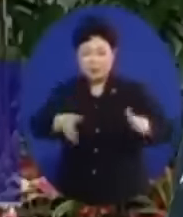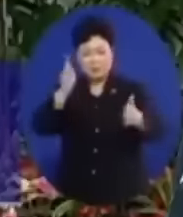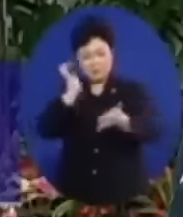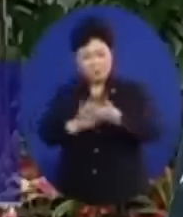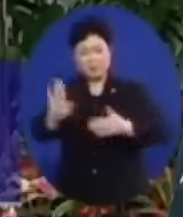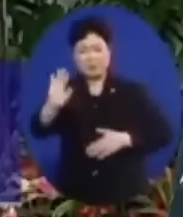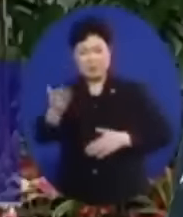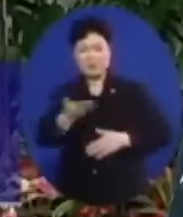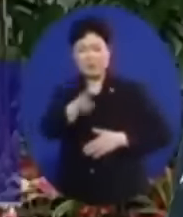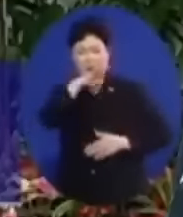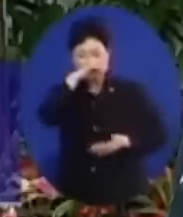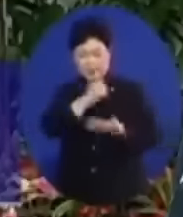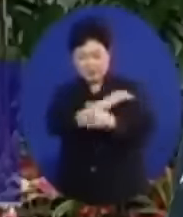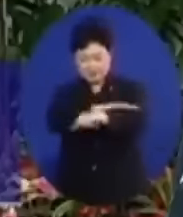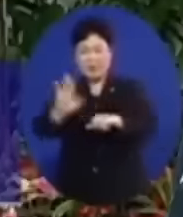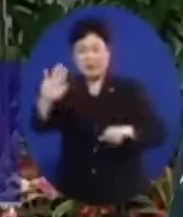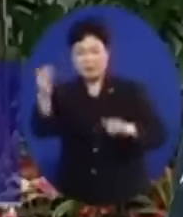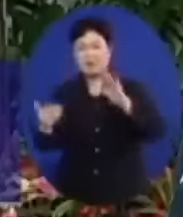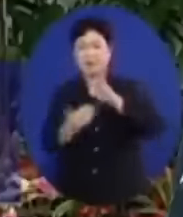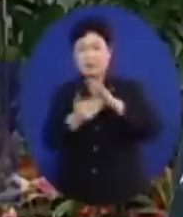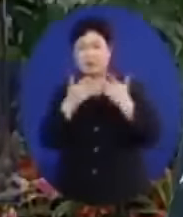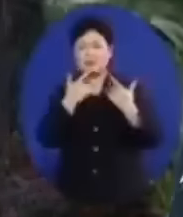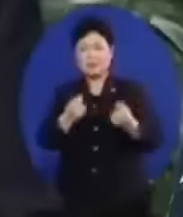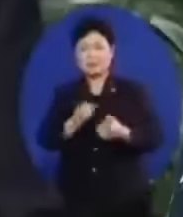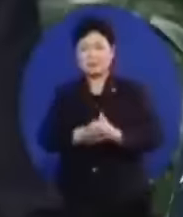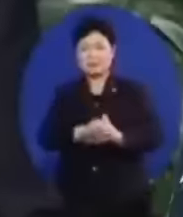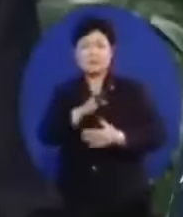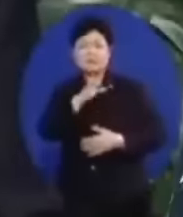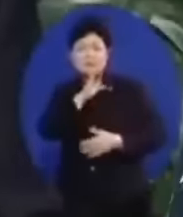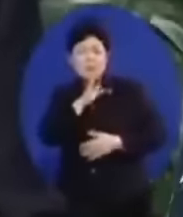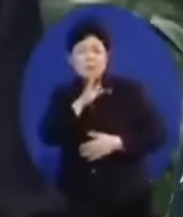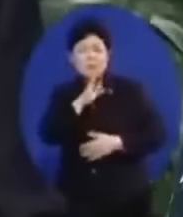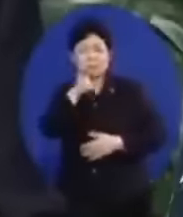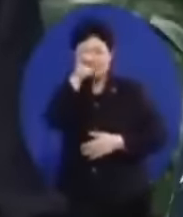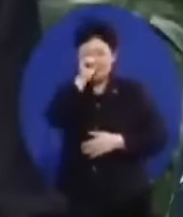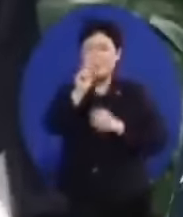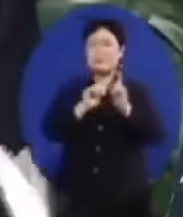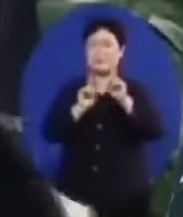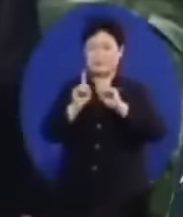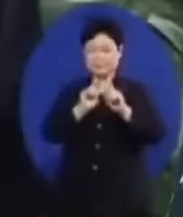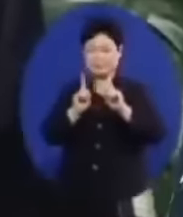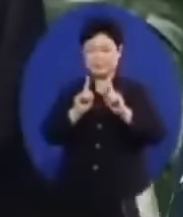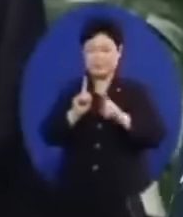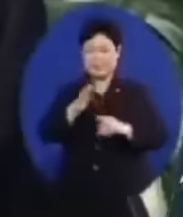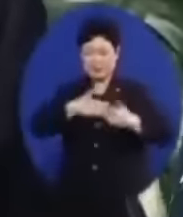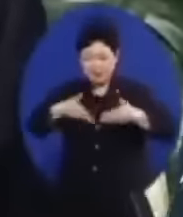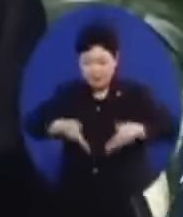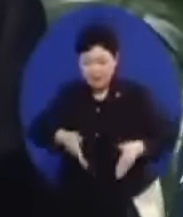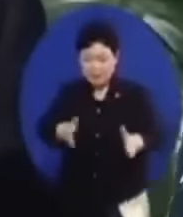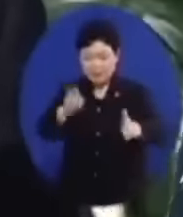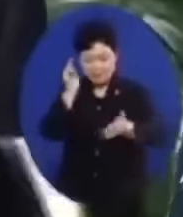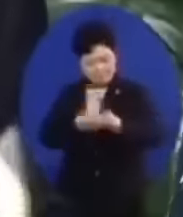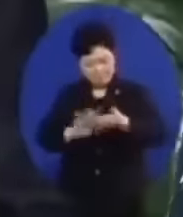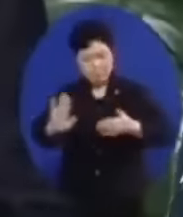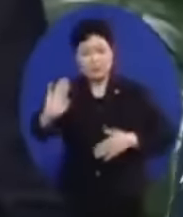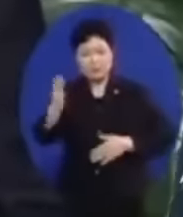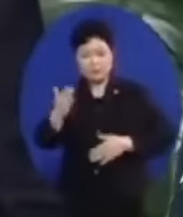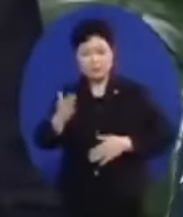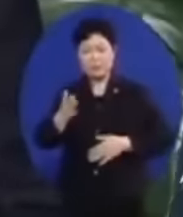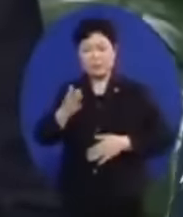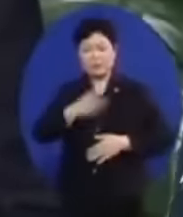것이며 내가 형통하리라. 야, 이거 정말 좋은 말씀입니다. 내 길이 평탄하게 되며